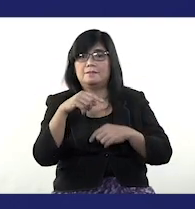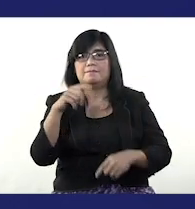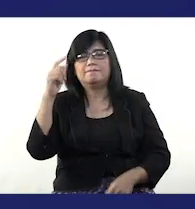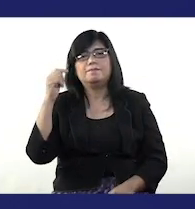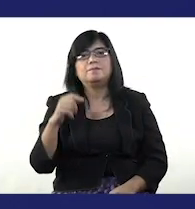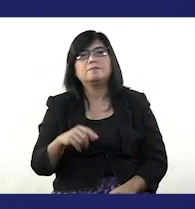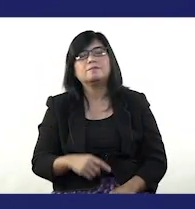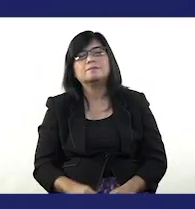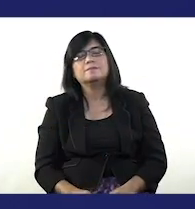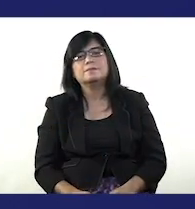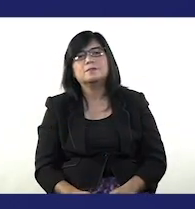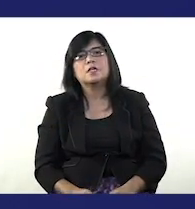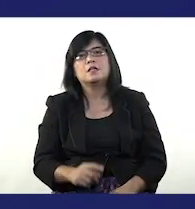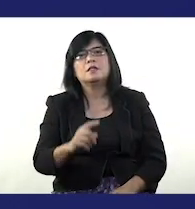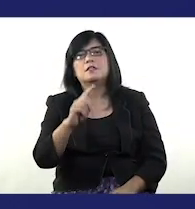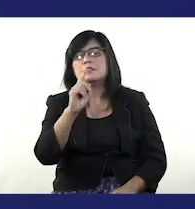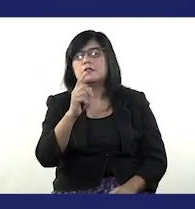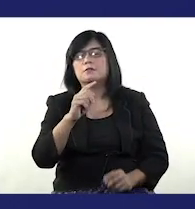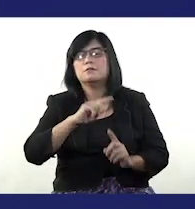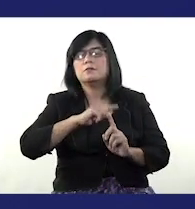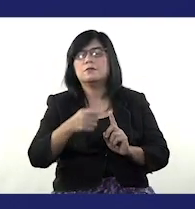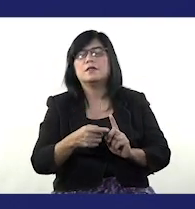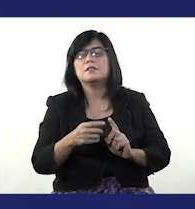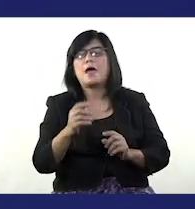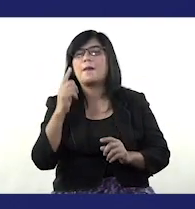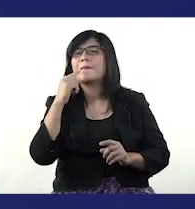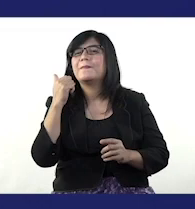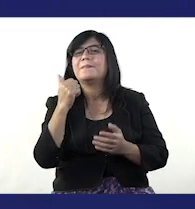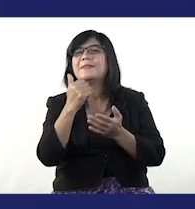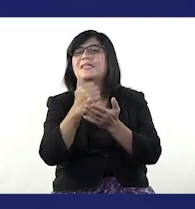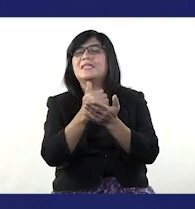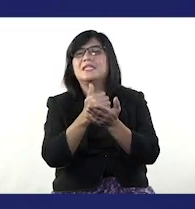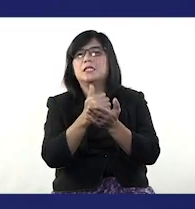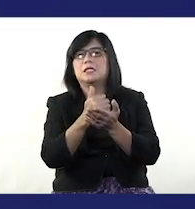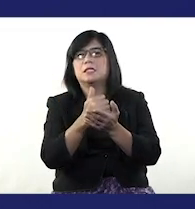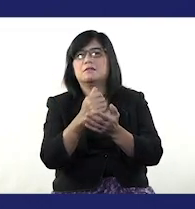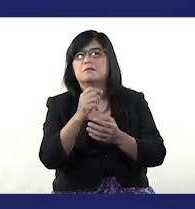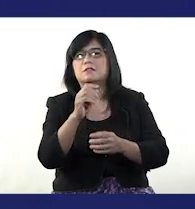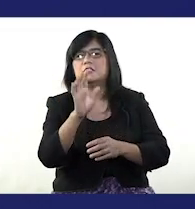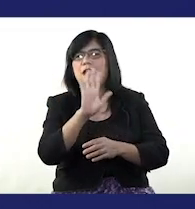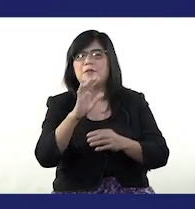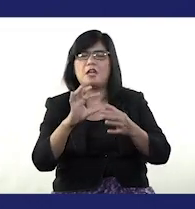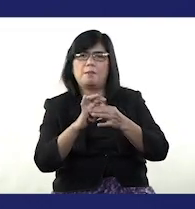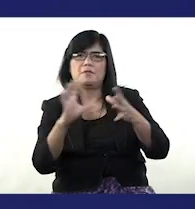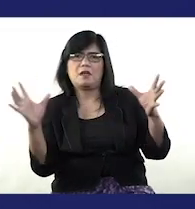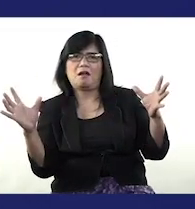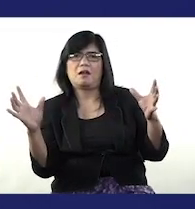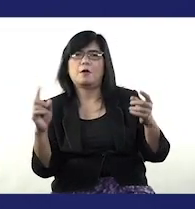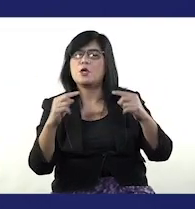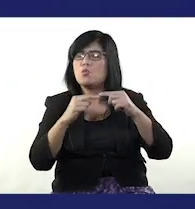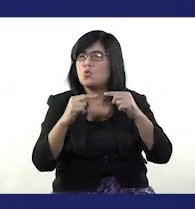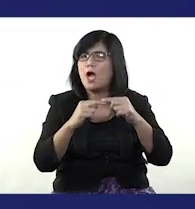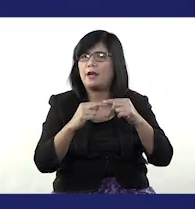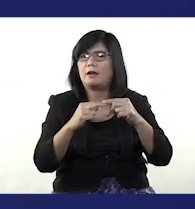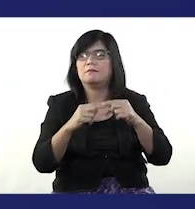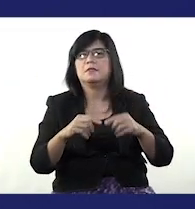Hai salto Salah satu tugas penting gereja dengan zaman yang tidak bisa dipisahkan sebagai orang yang percaya orang ditebus orang Islam